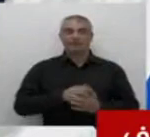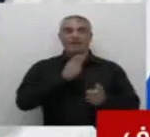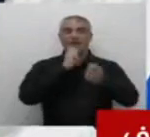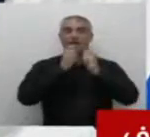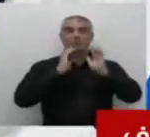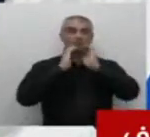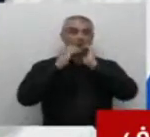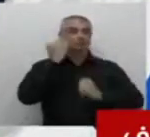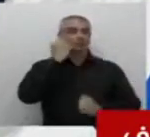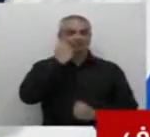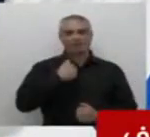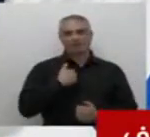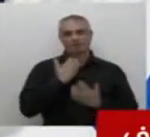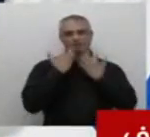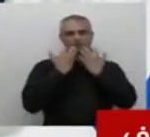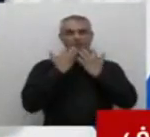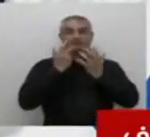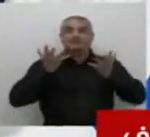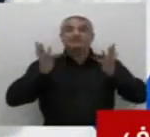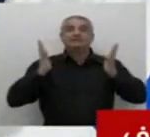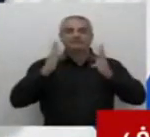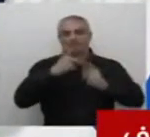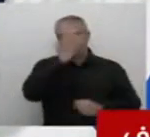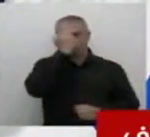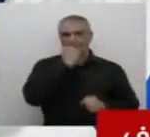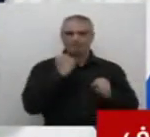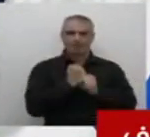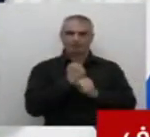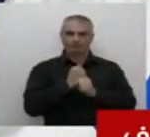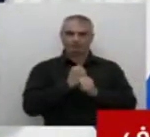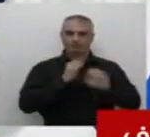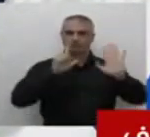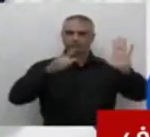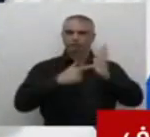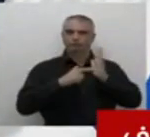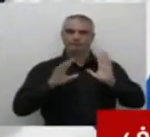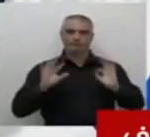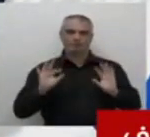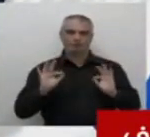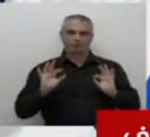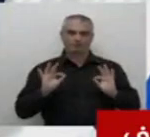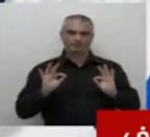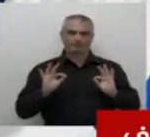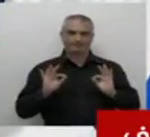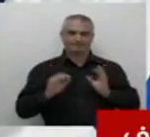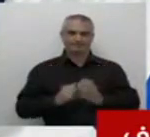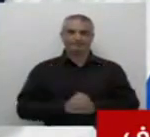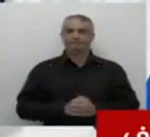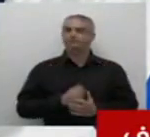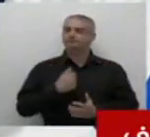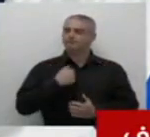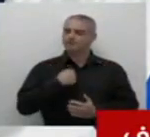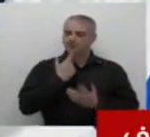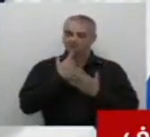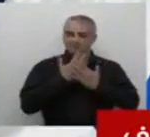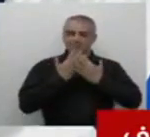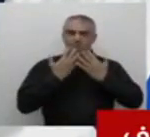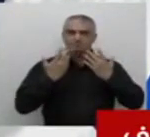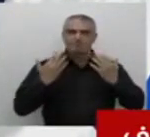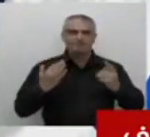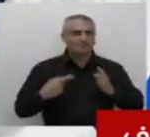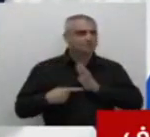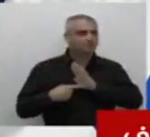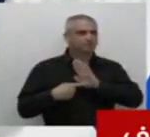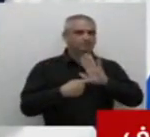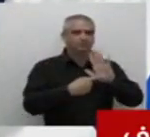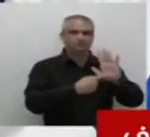المعنوي الرائع من الشعب الامريكي نحن نتكلم نكلم الاعلام العالمي بخصوص الفظائع التي ترتكبها حماس في